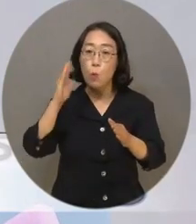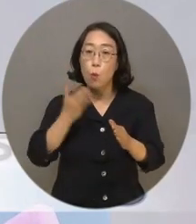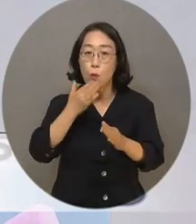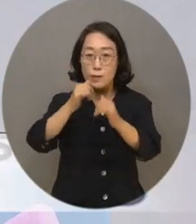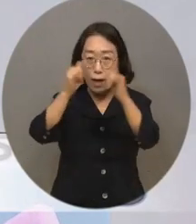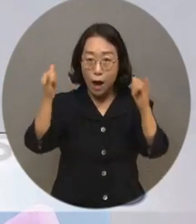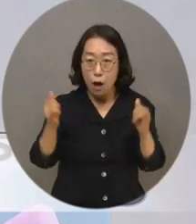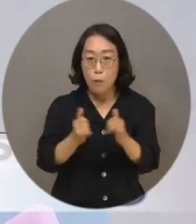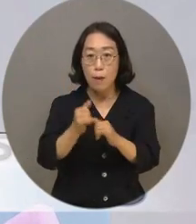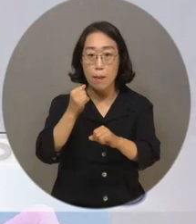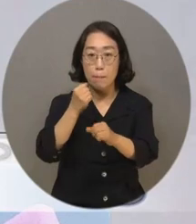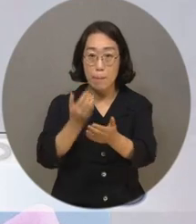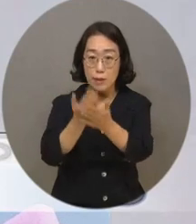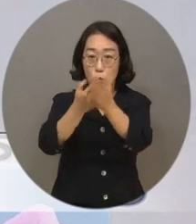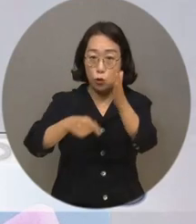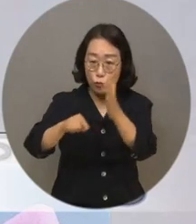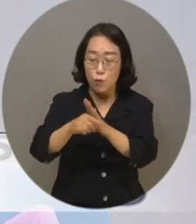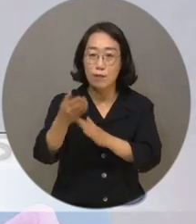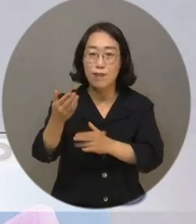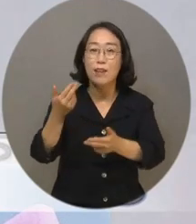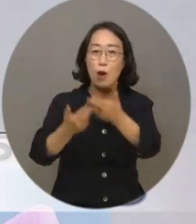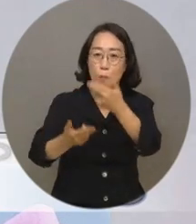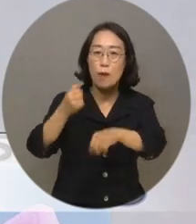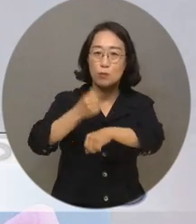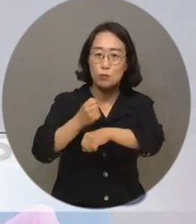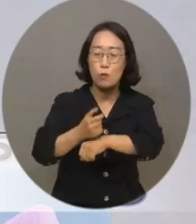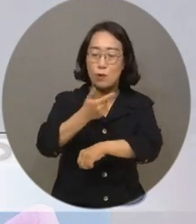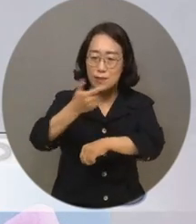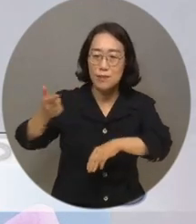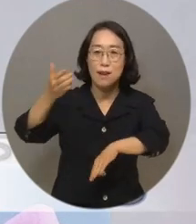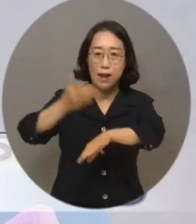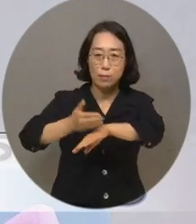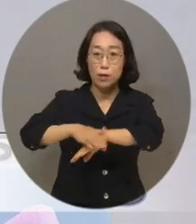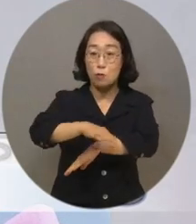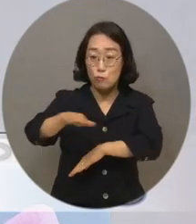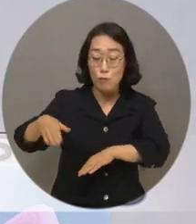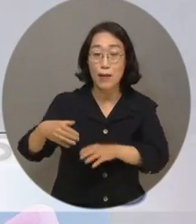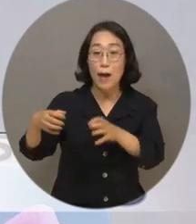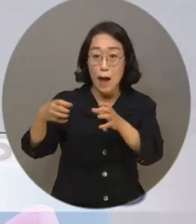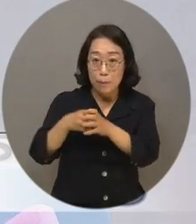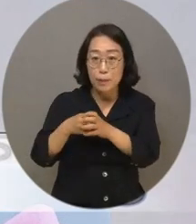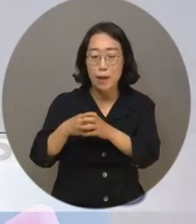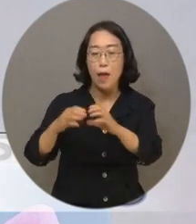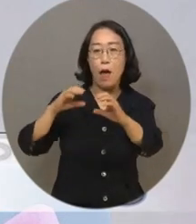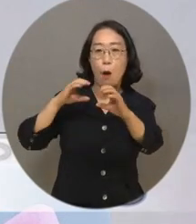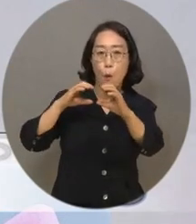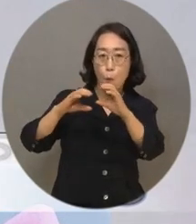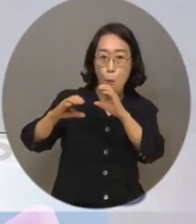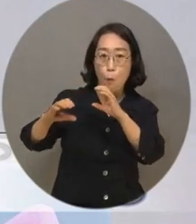헌신해오신 한국농아인협회 노고에 감사드리며 앞으로도 저희랑 적극적으로